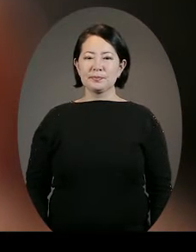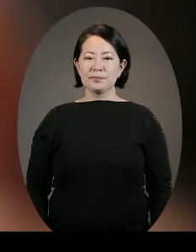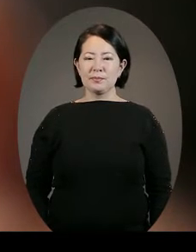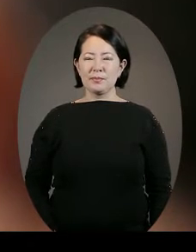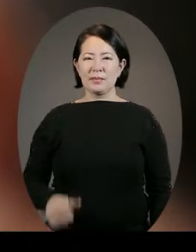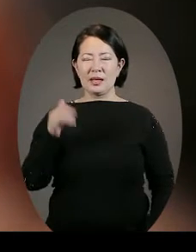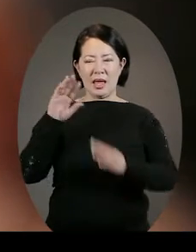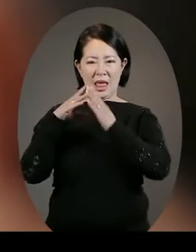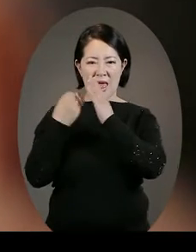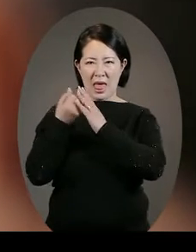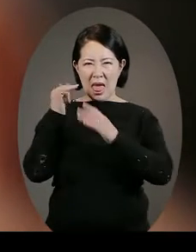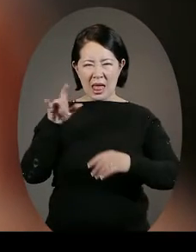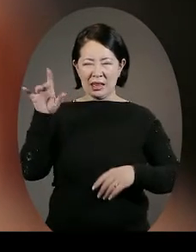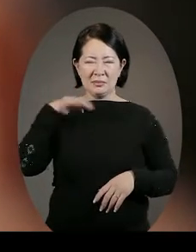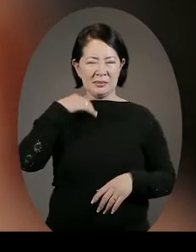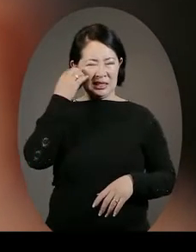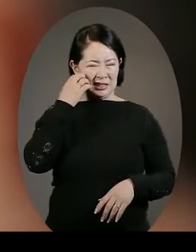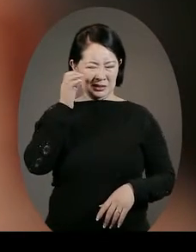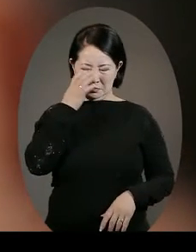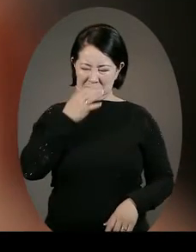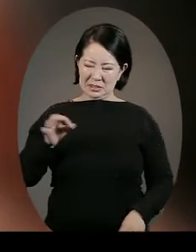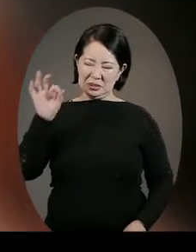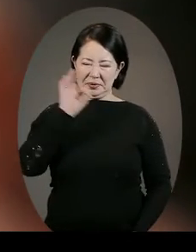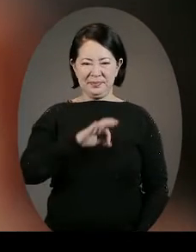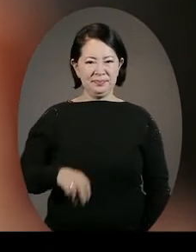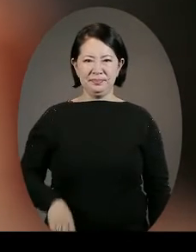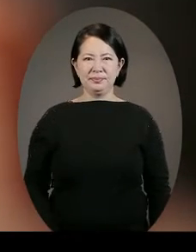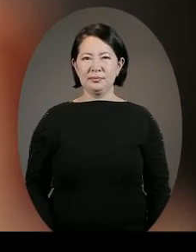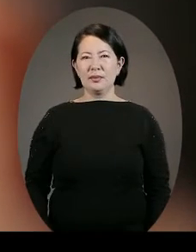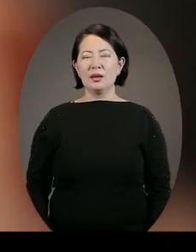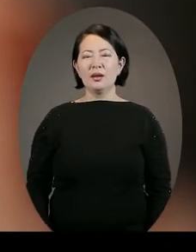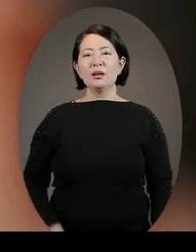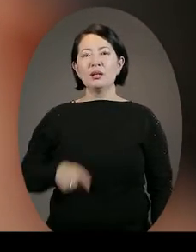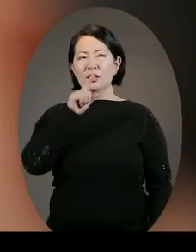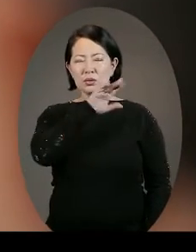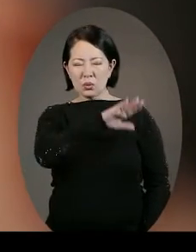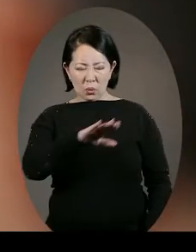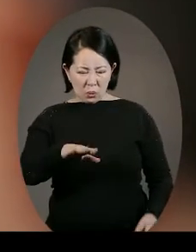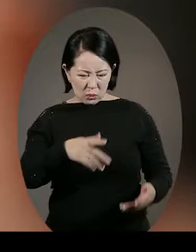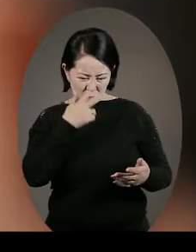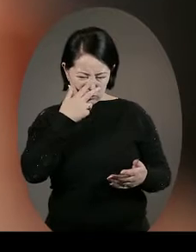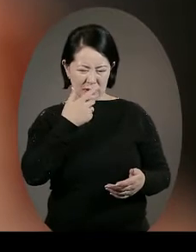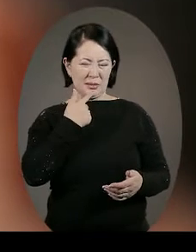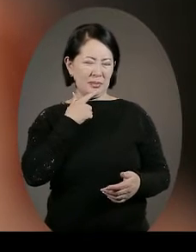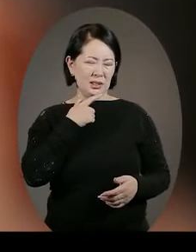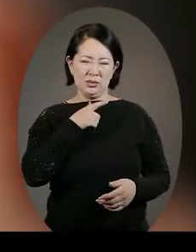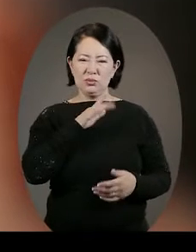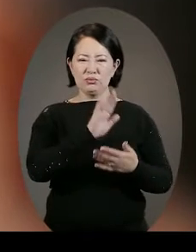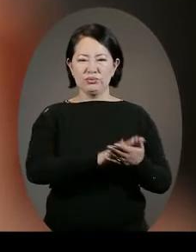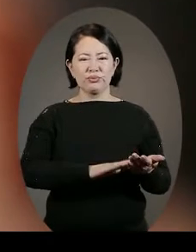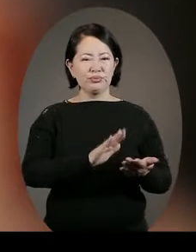Айл амтнаас ичи зомно гэж юу нэ байдгүй бах та. Энэ хэдэг хүүхэд нь яасан ч үлдэх юм те.